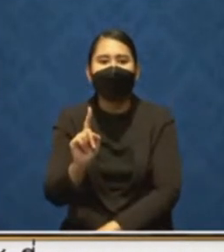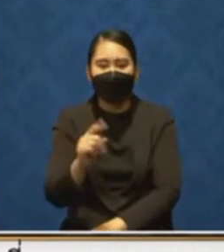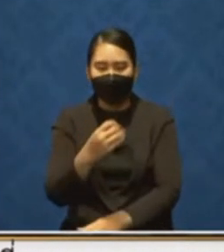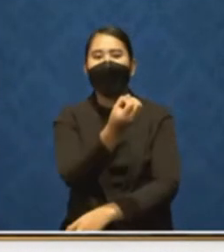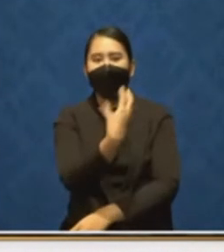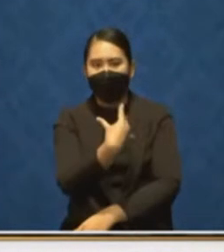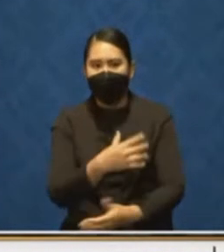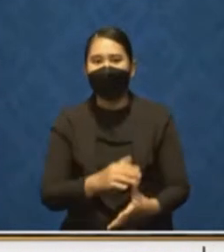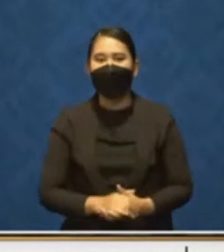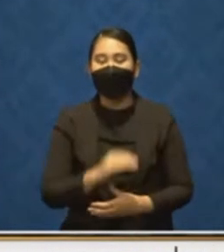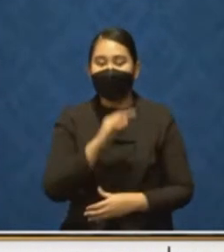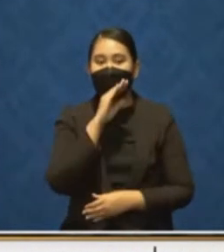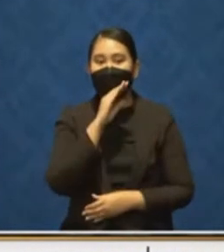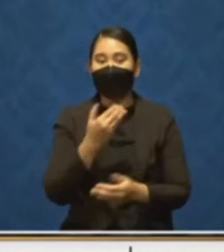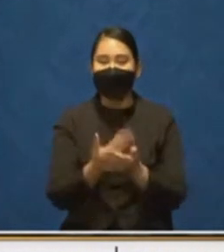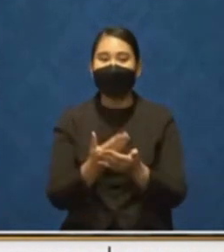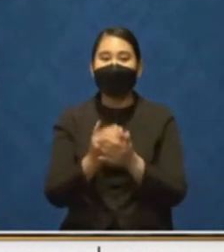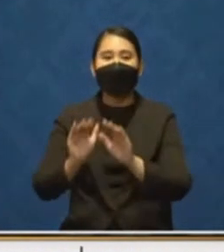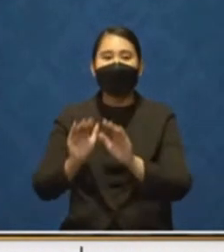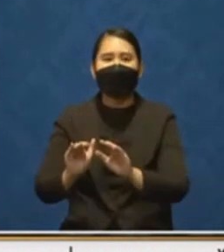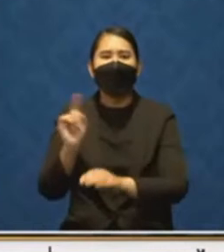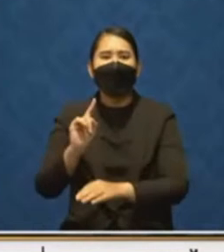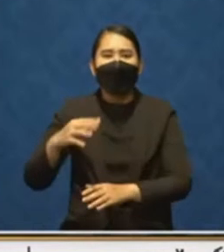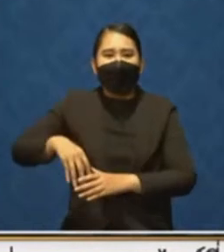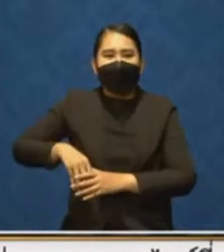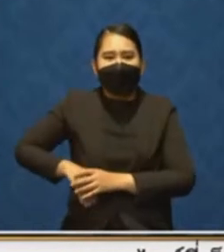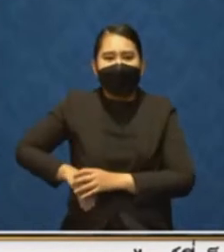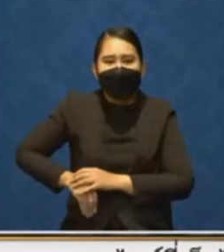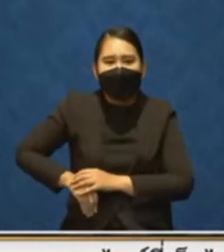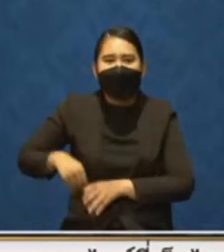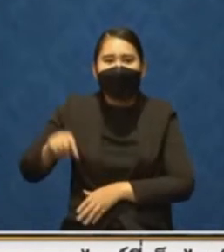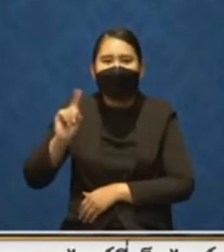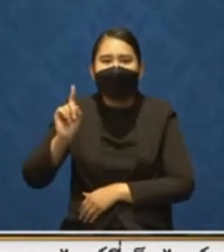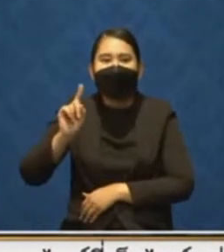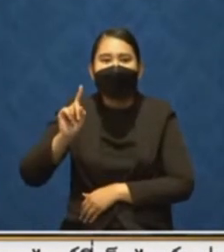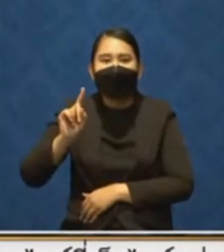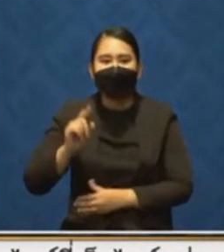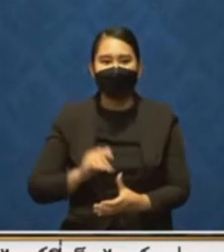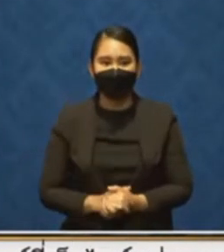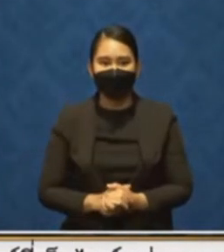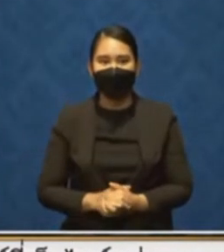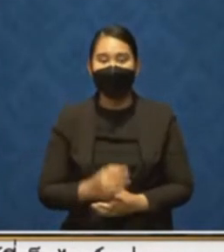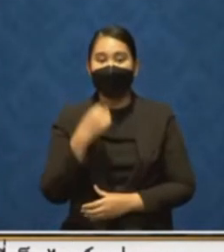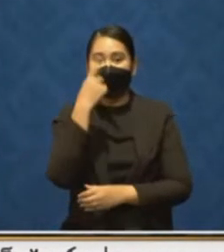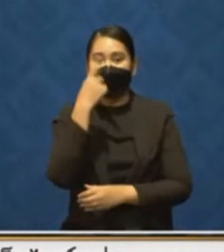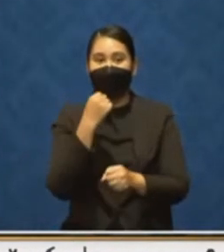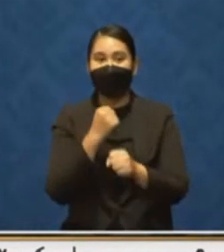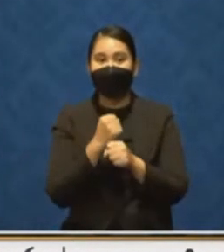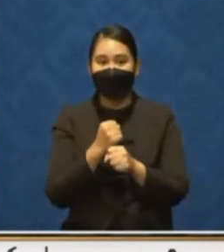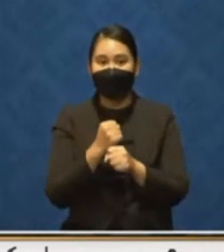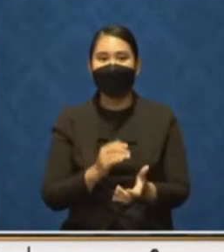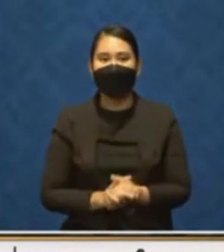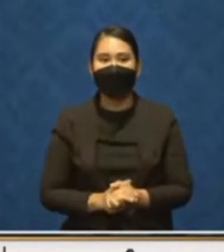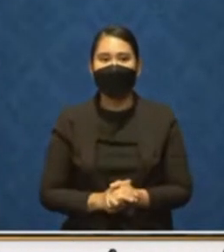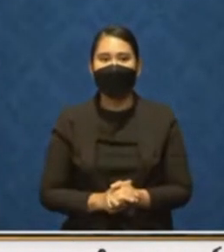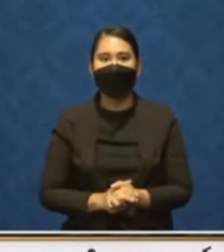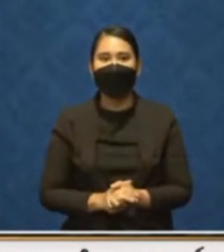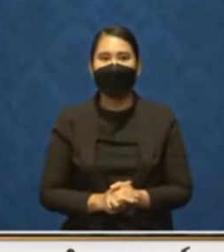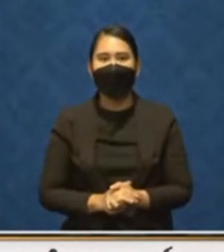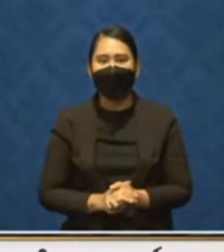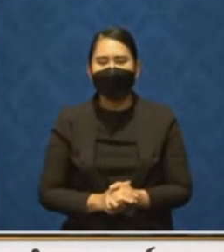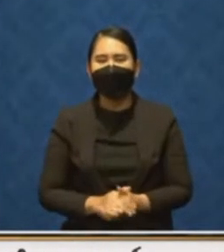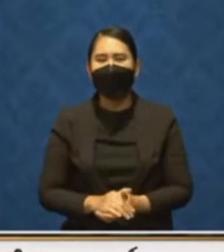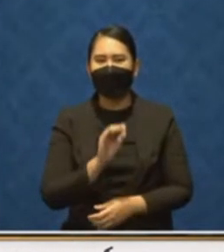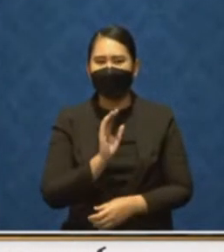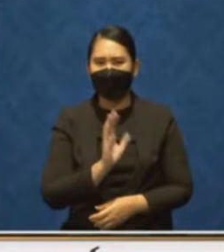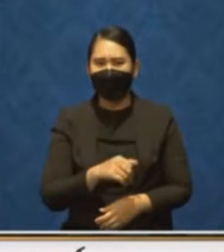ฉันไปหายท่านบอกด้วยตอนไปอยู่ในกระเป๋าขายตัวเล่นตัวแดงอยู่ใครเป็นคนทำเนี่ยคนข้างในท่านจะชอบเอามา